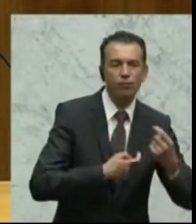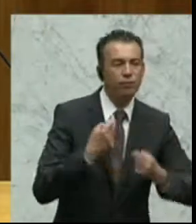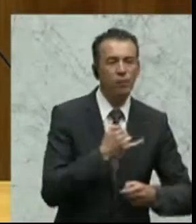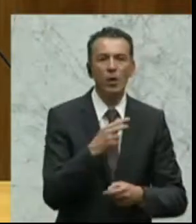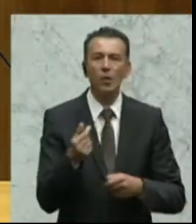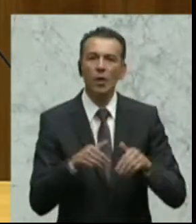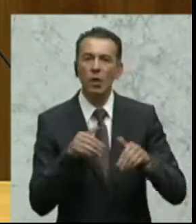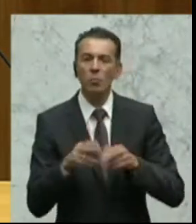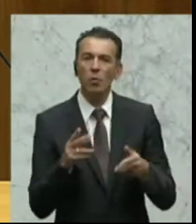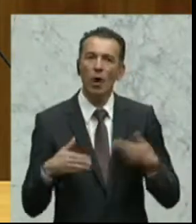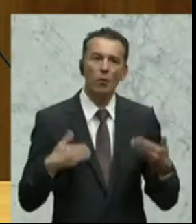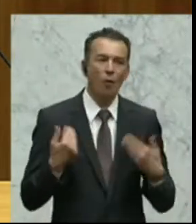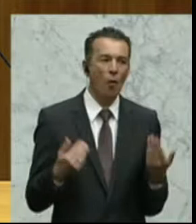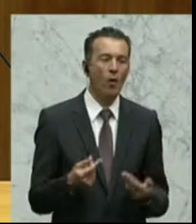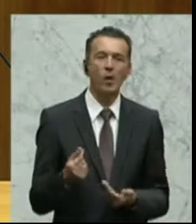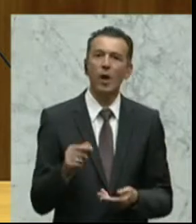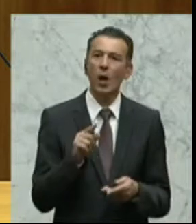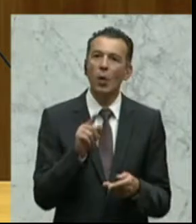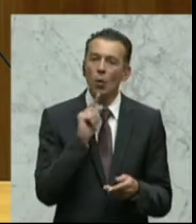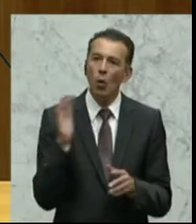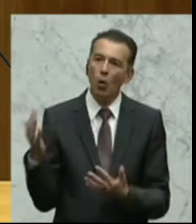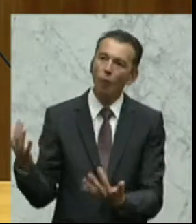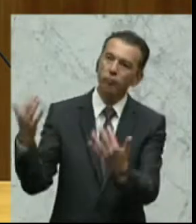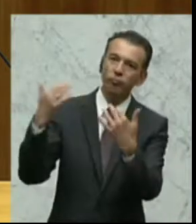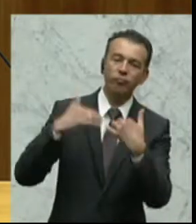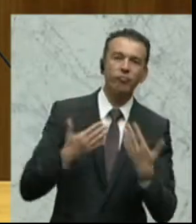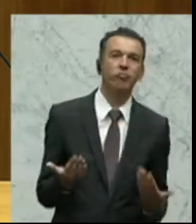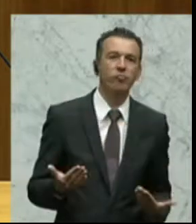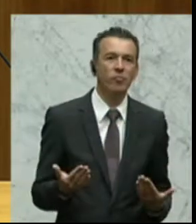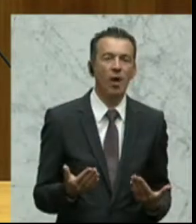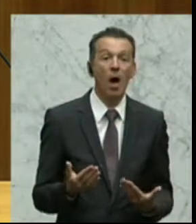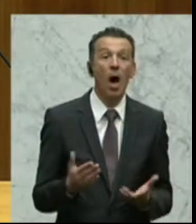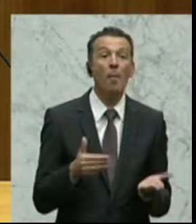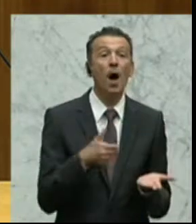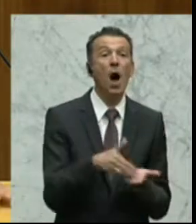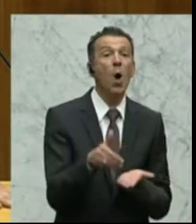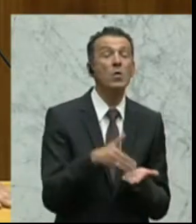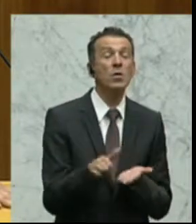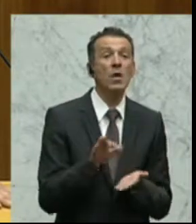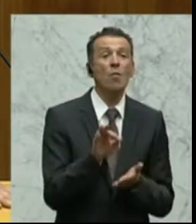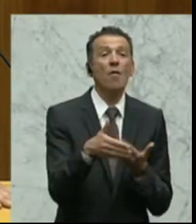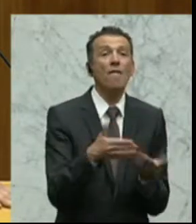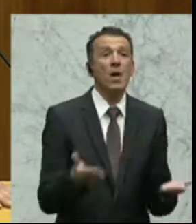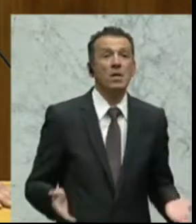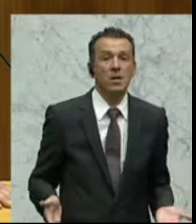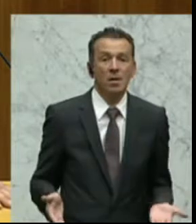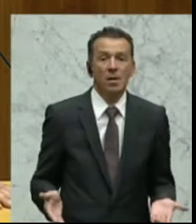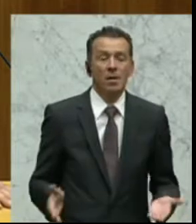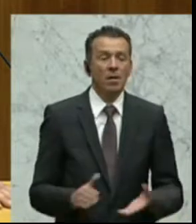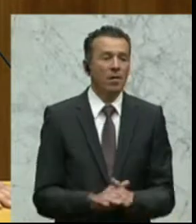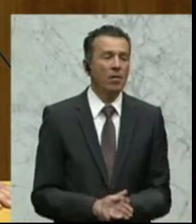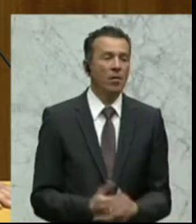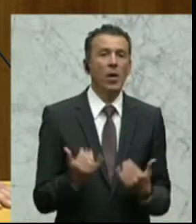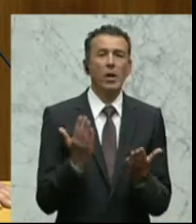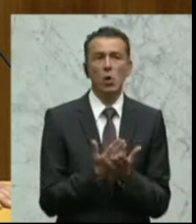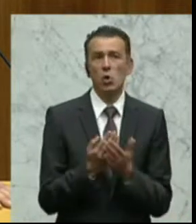weil da kommt das Geld nur so daher. Nur die Frage ist, wofür geben wir das Geld aus? Ja, es wurde heute schon